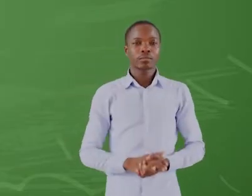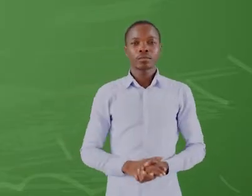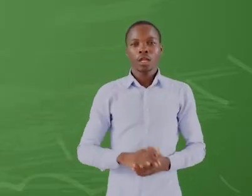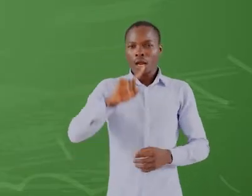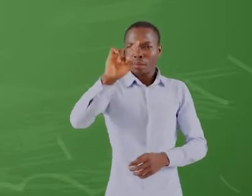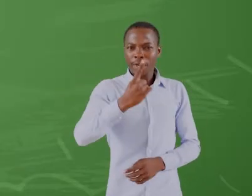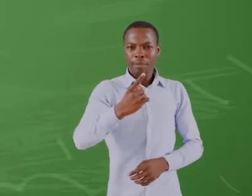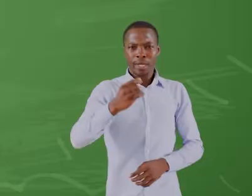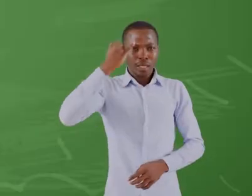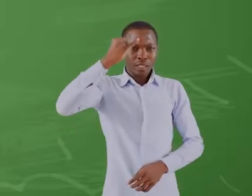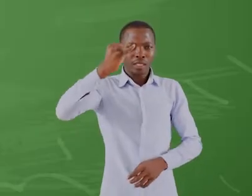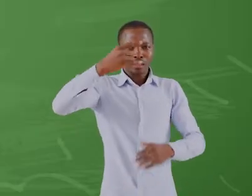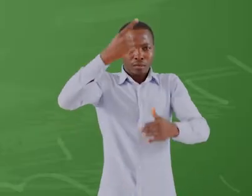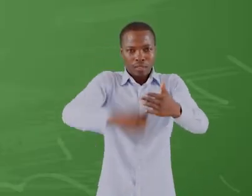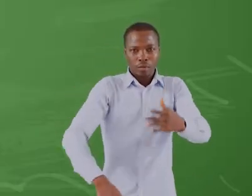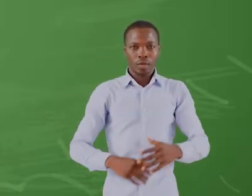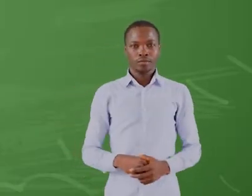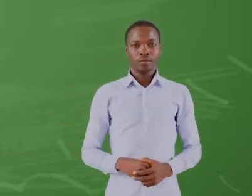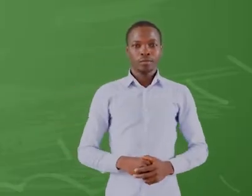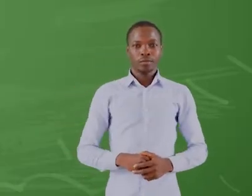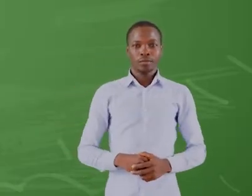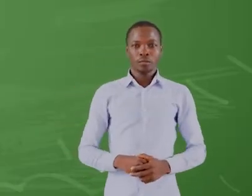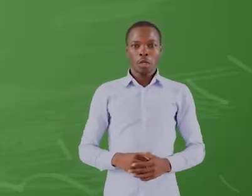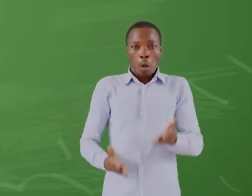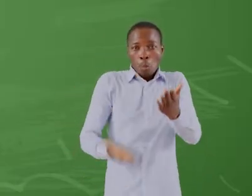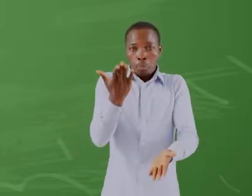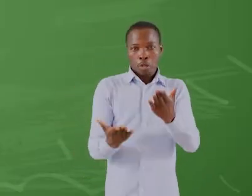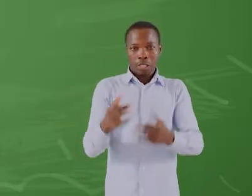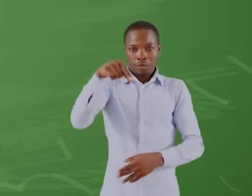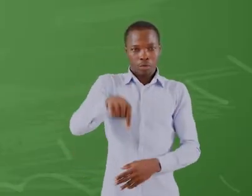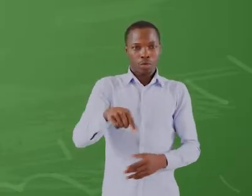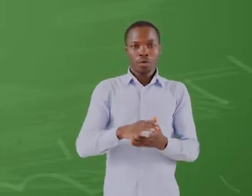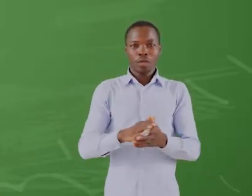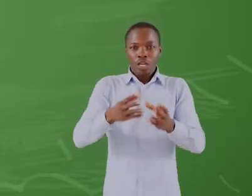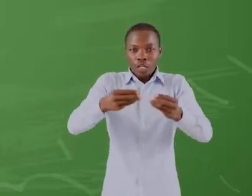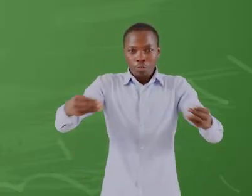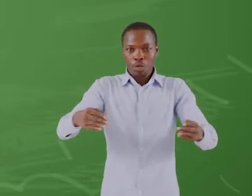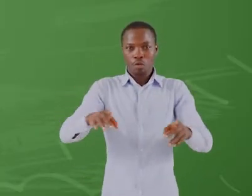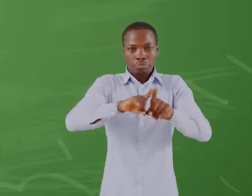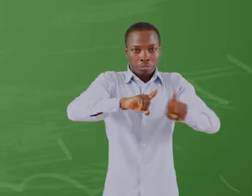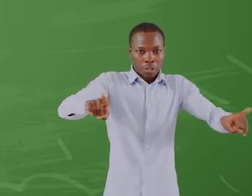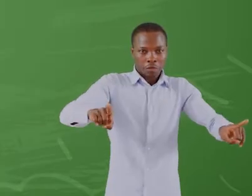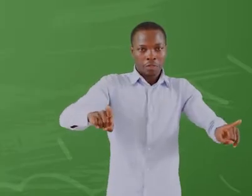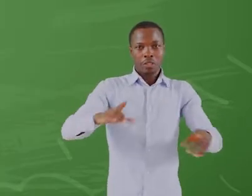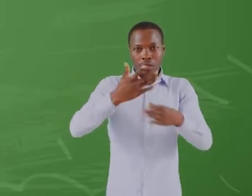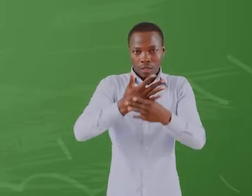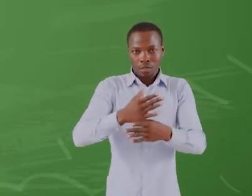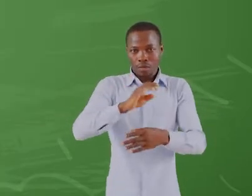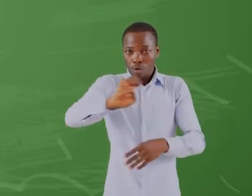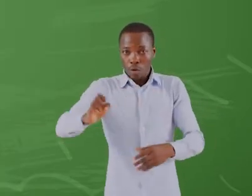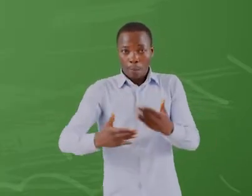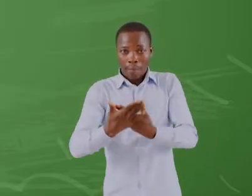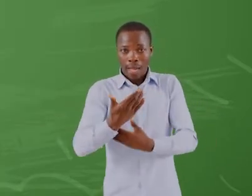La première hypothèse est peut-être que les sols se différencient